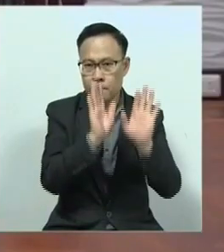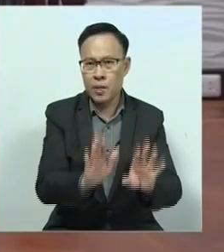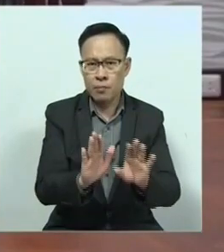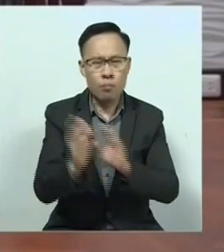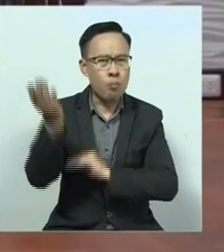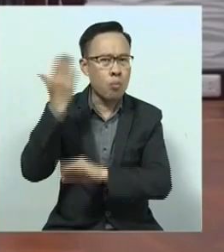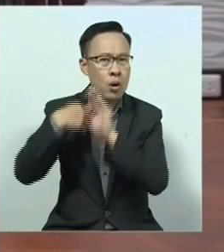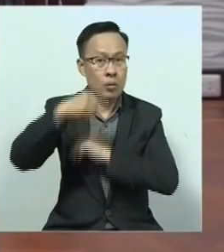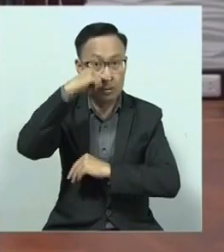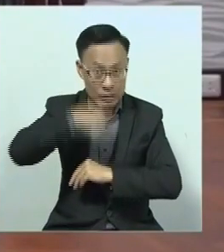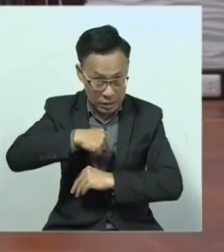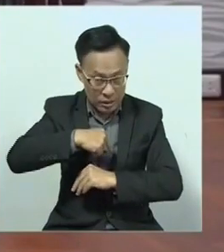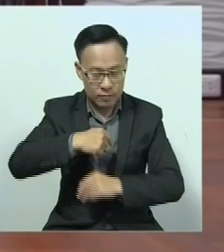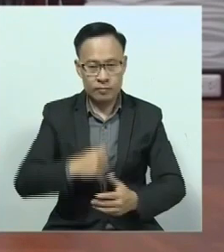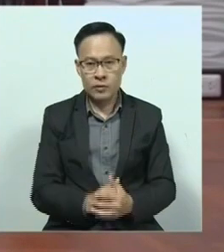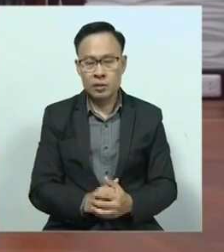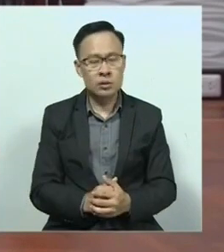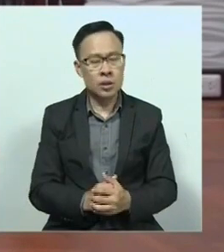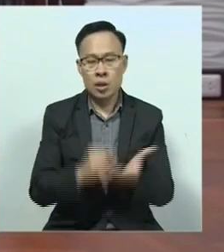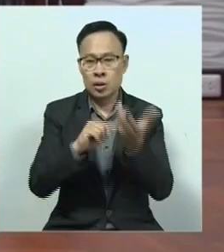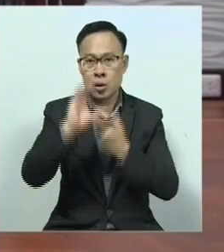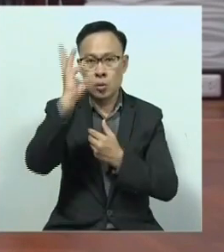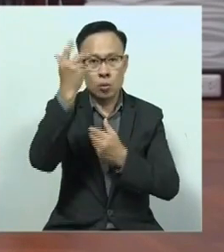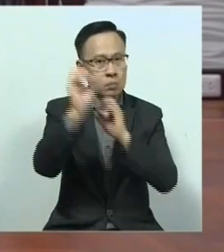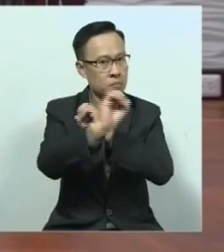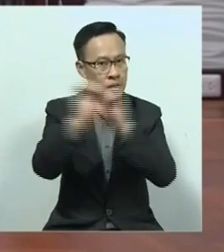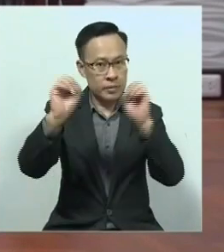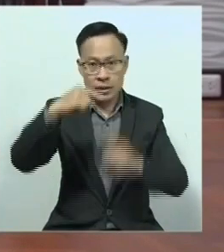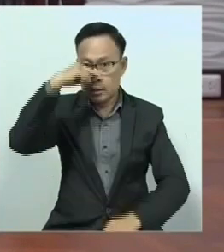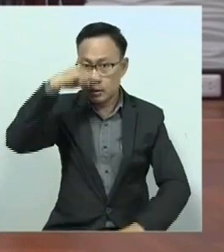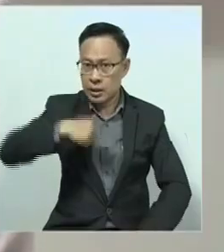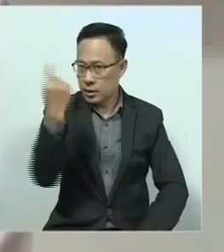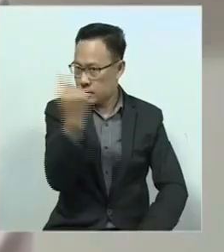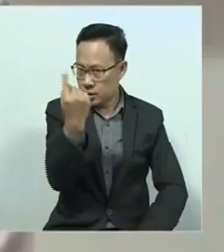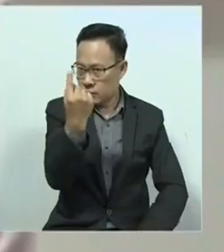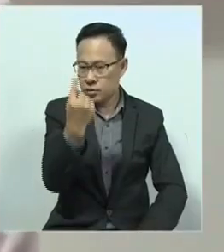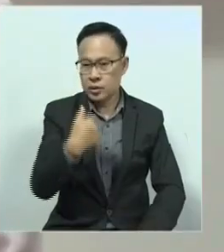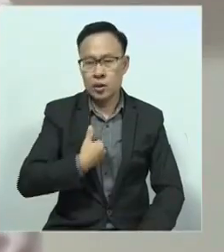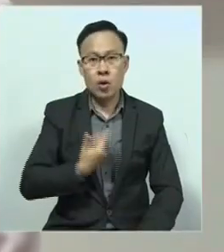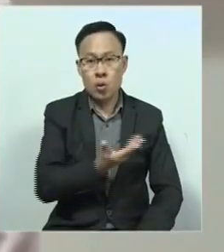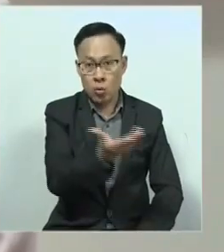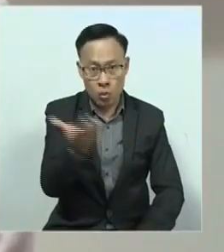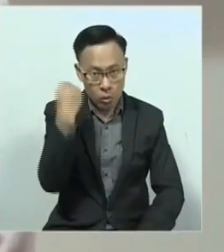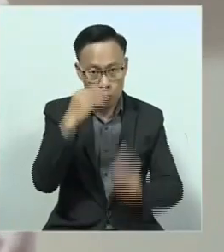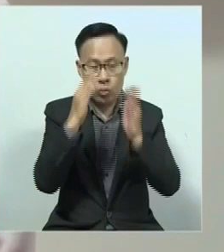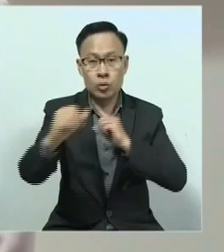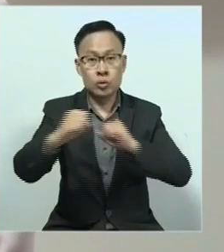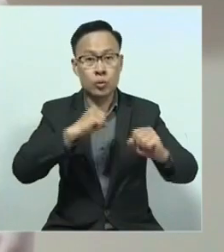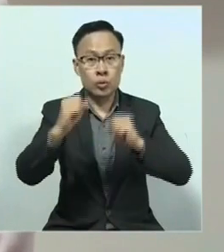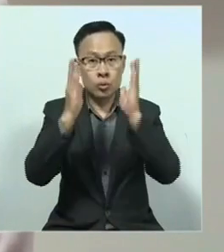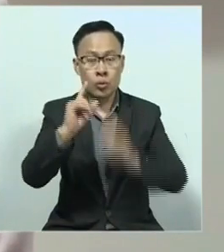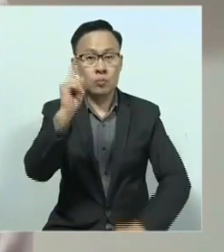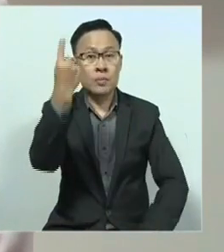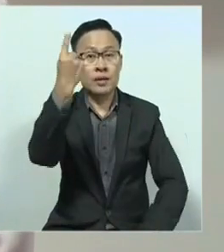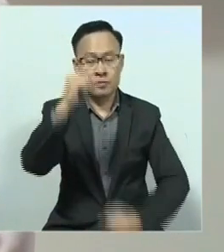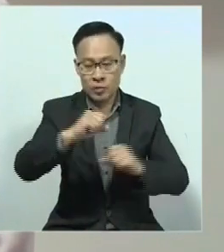ซึ่งขอย้ำว่าไม่มีชาติในโลกเหมือนเราอีกแล้วนะครับ ค่ะ ขอเชิญชวนเยาวชนรุ่นใหม่